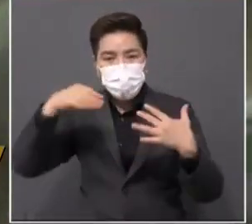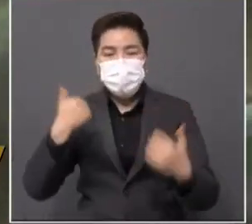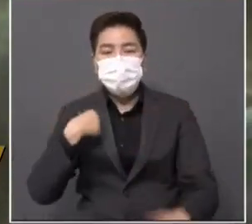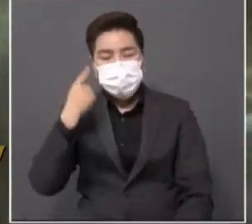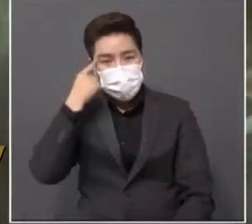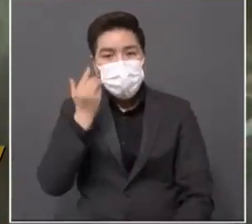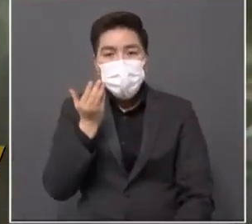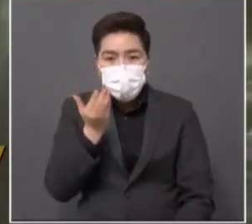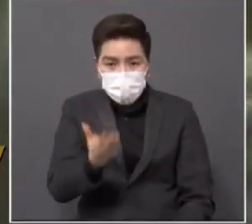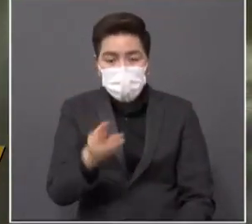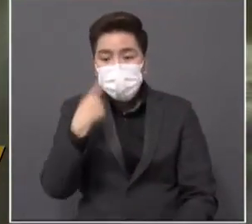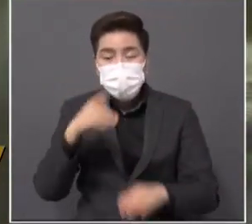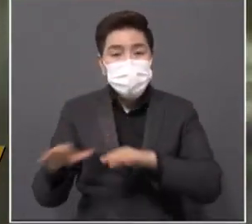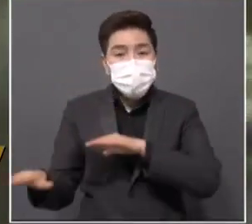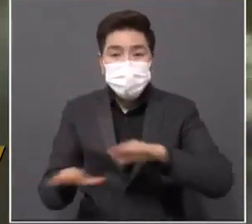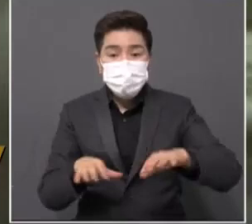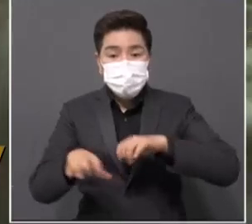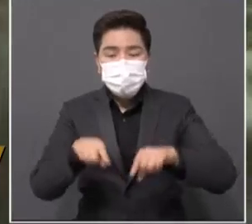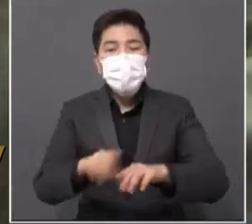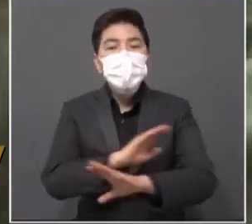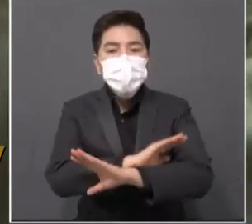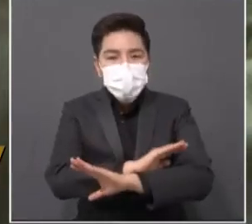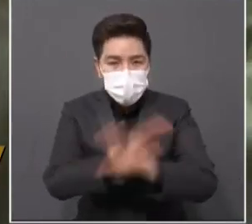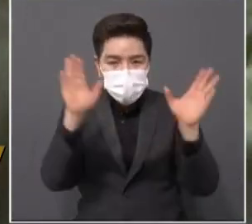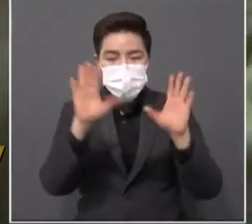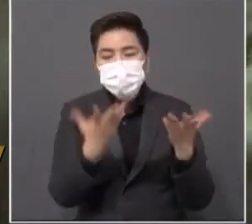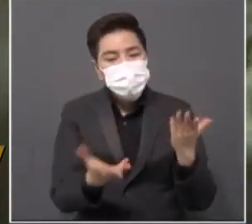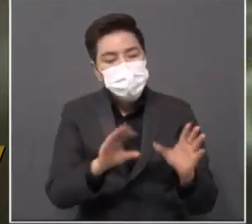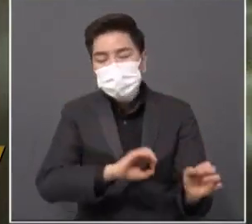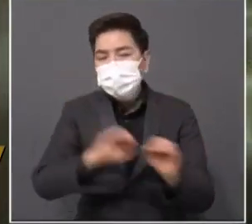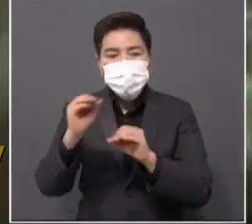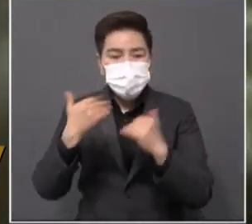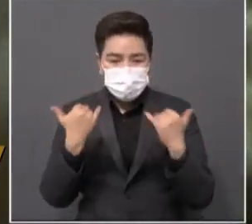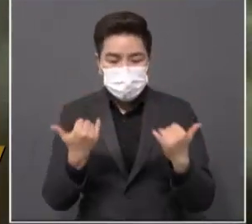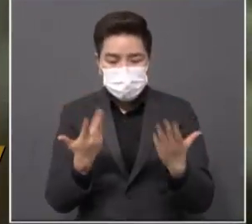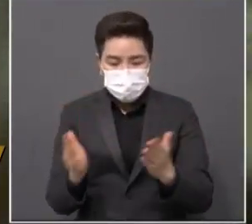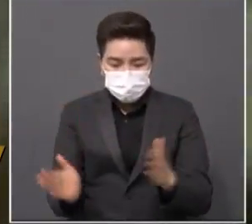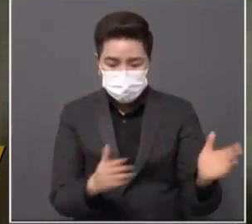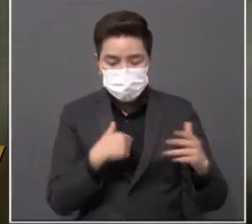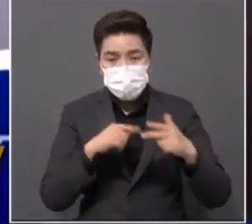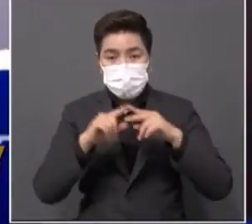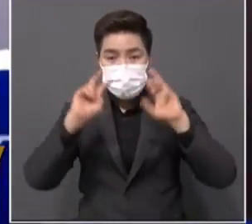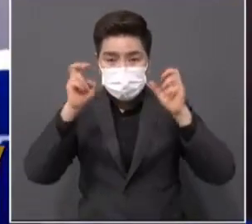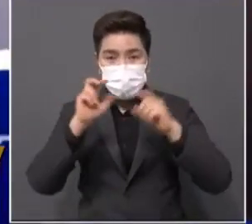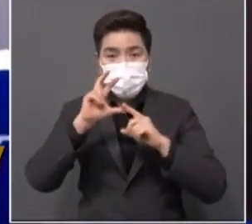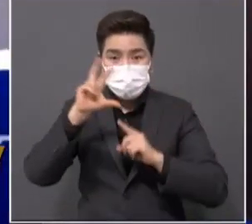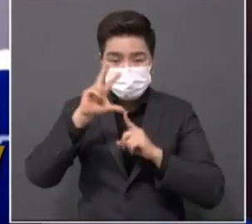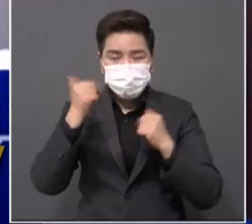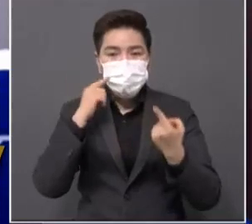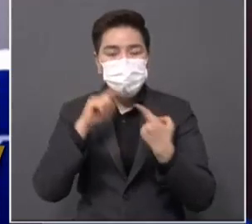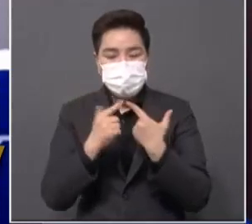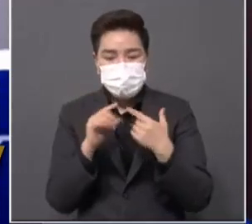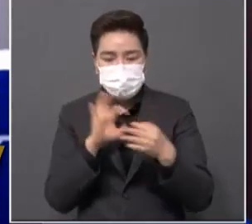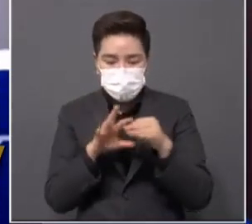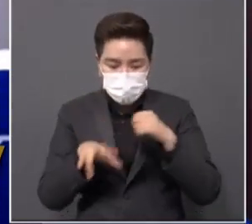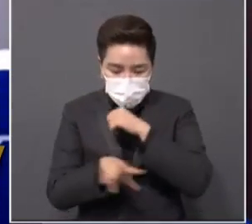จัไทยจึขอเรีกร้องให้ผเตรียจัดงานได้ยกเริ่งงานนออกไปแล้ครับถัดมาประเด็ที่ 3ปัญหาที่เกิดข้น